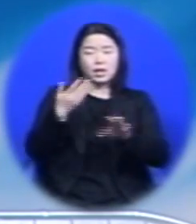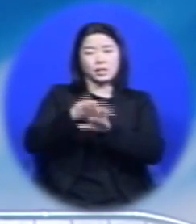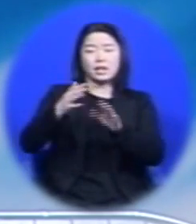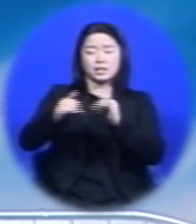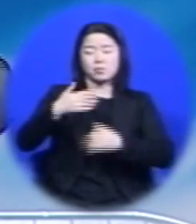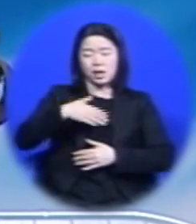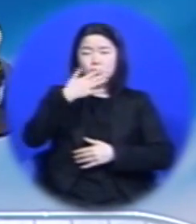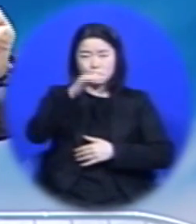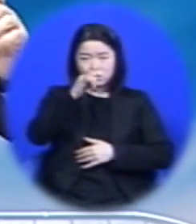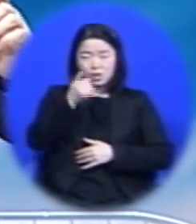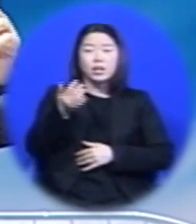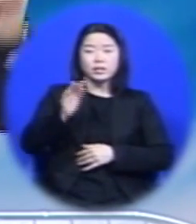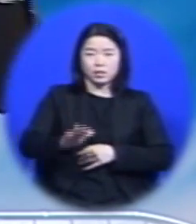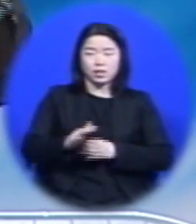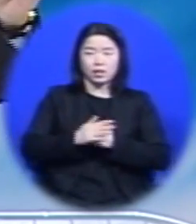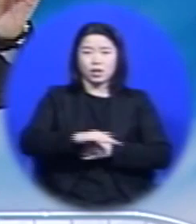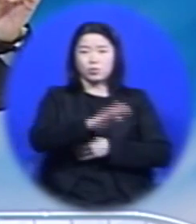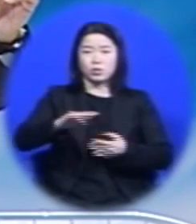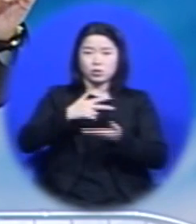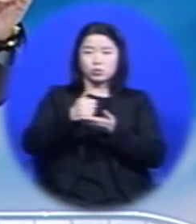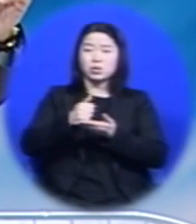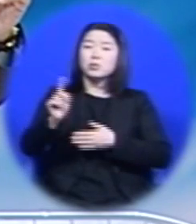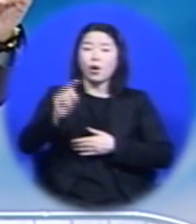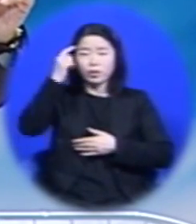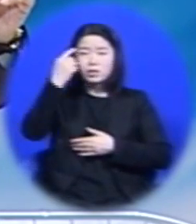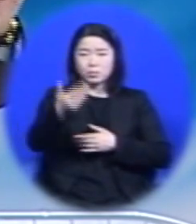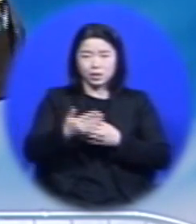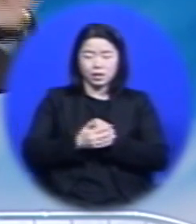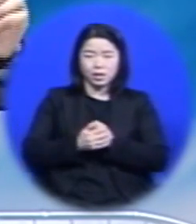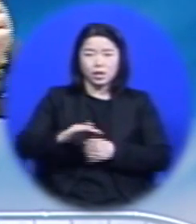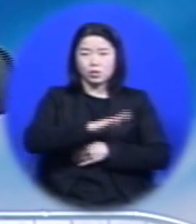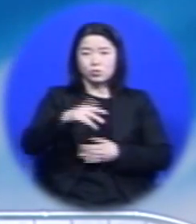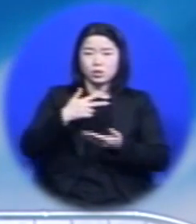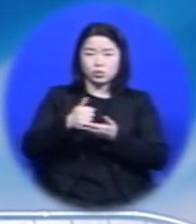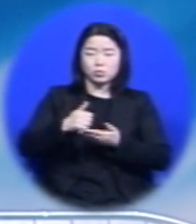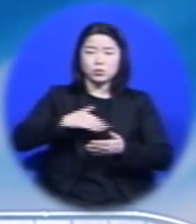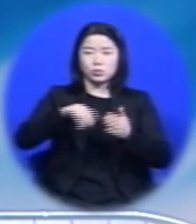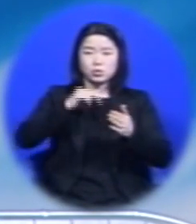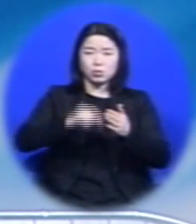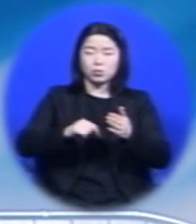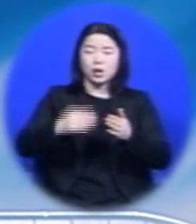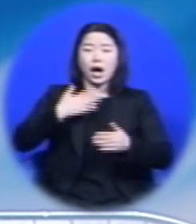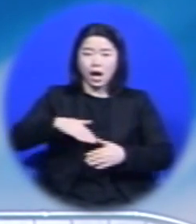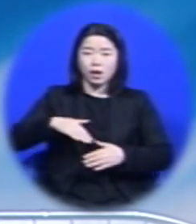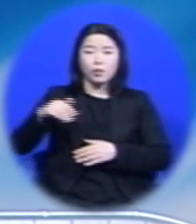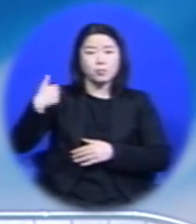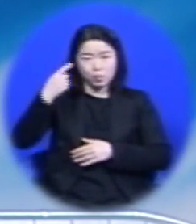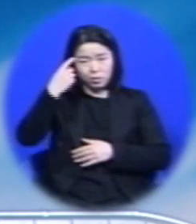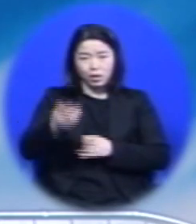거지요 그런데 우리 주님은 어떠실까요 우리 주님은 우리 속을 아실까요